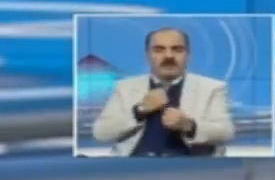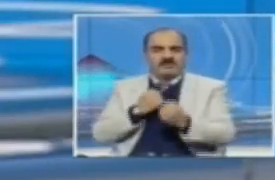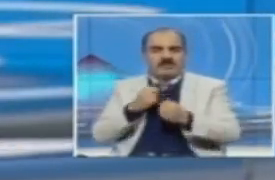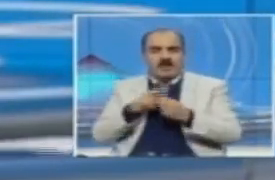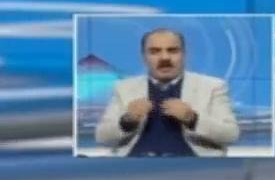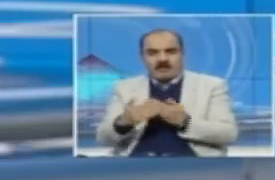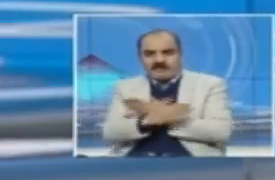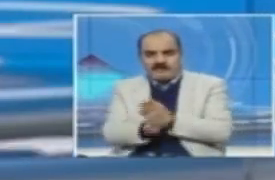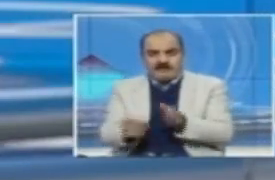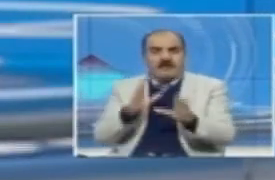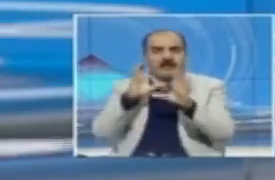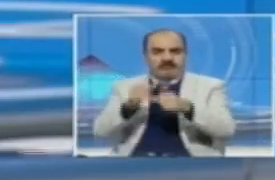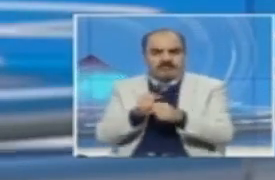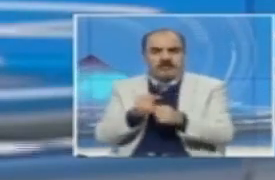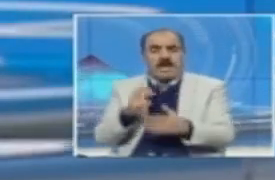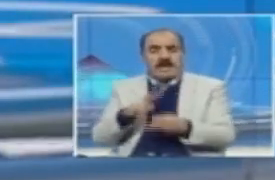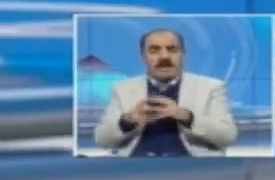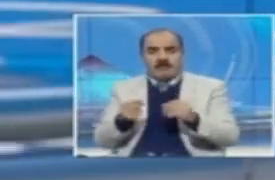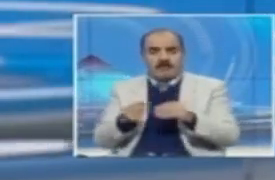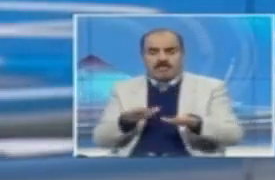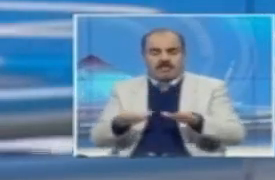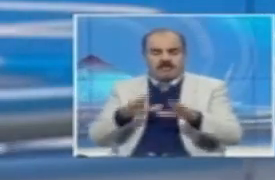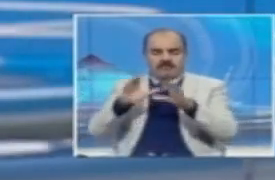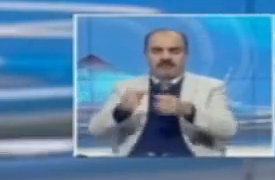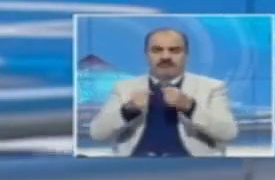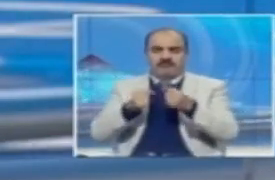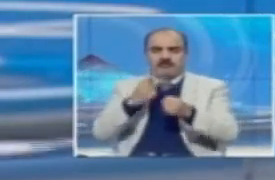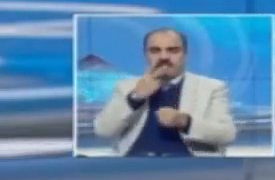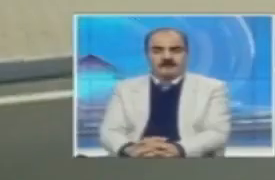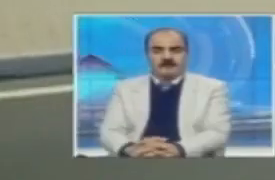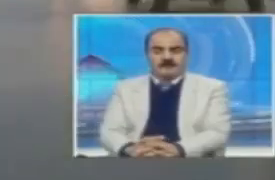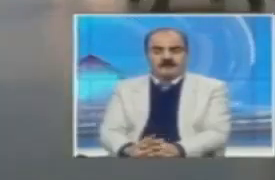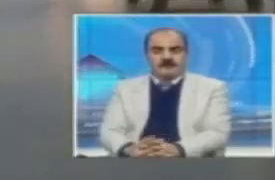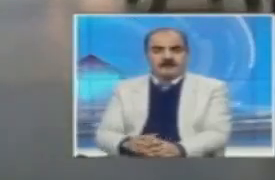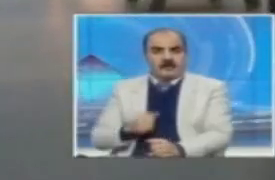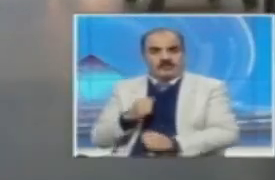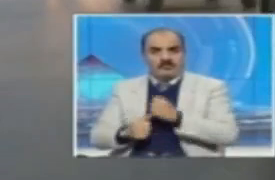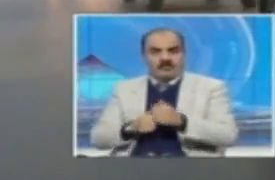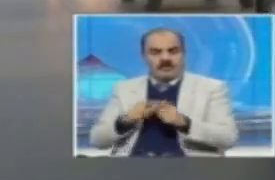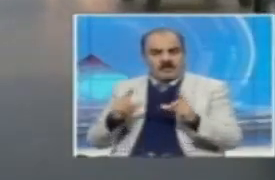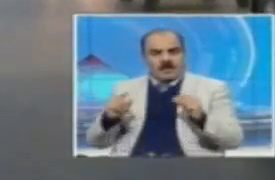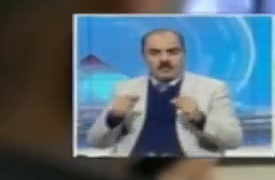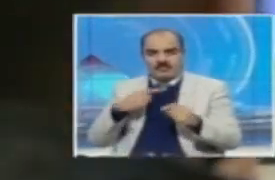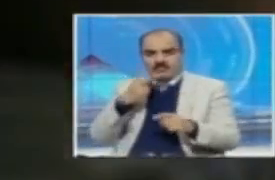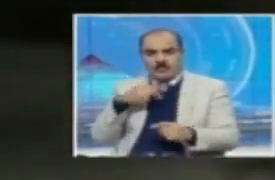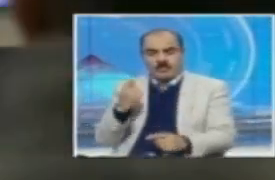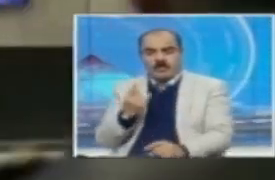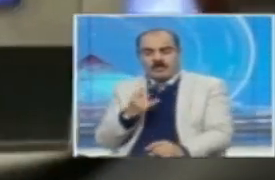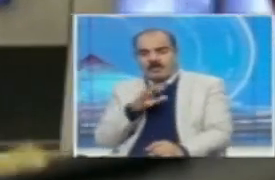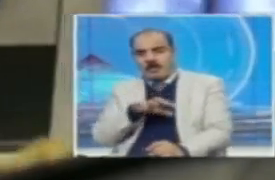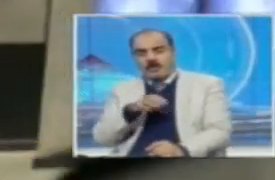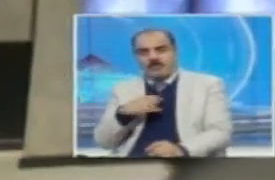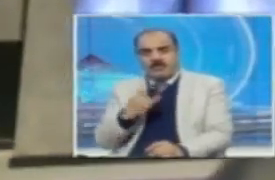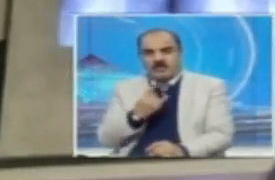غير المشروعة التي تؤثر على الاقتصاد القومي للبلاد. جهود متميزة لأجهزة